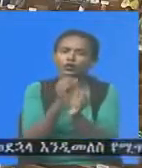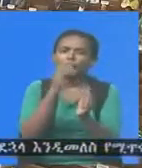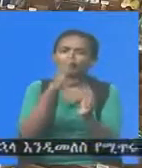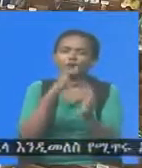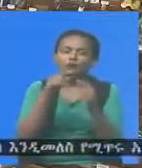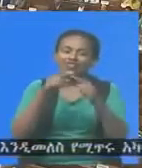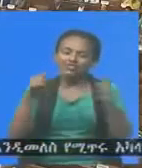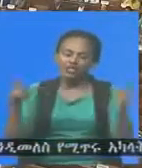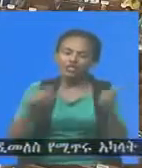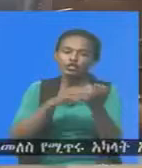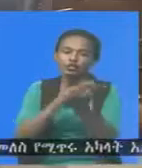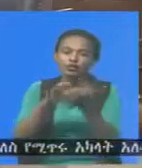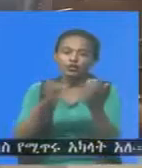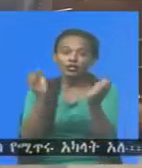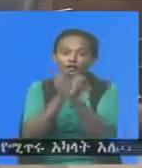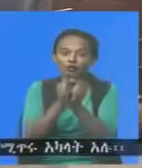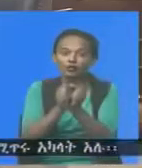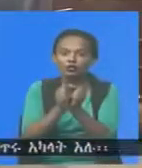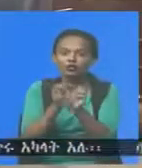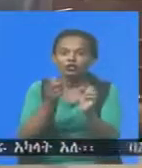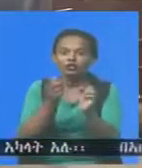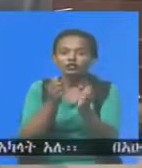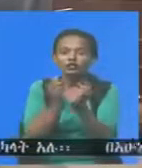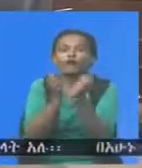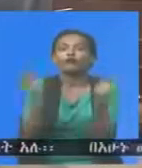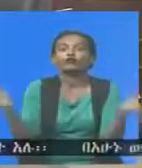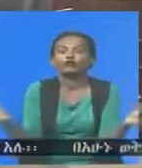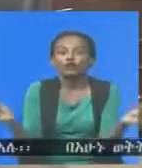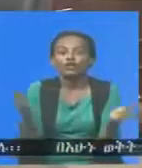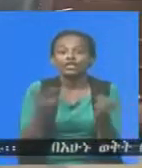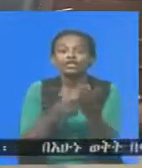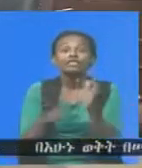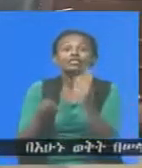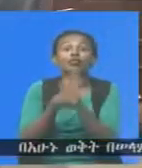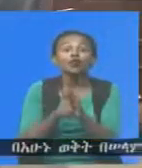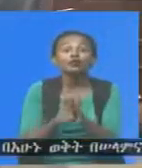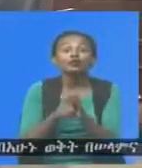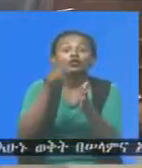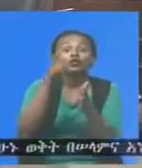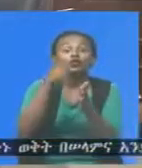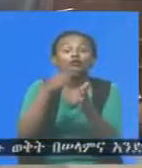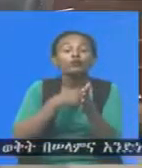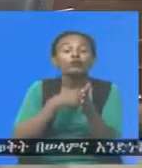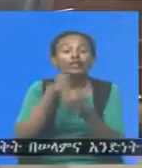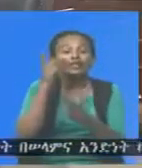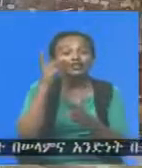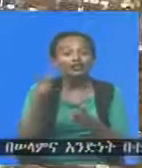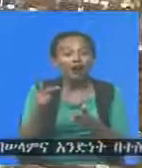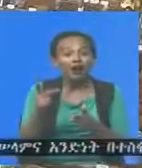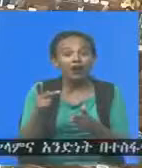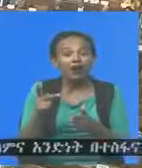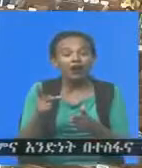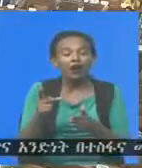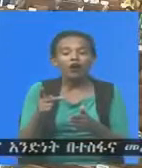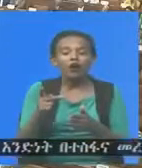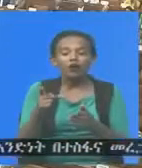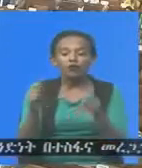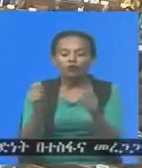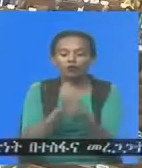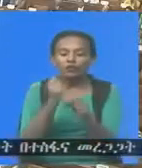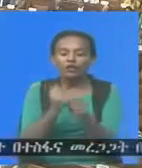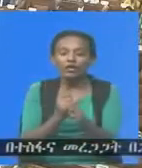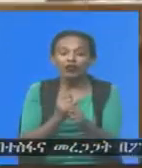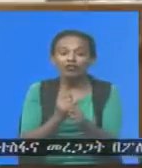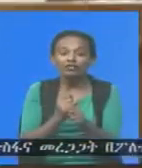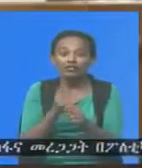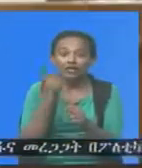ተፈረጀው የታሰሩት ሲለቀቁ እነዚህ ህጎች ውጤት በኔ እይታ በተግባር ሳይሻሩ